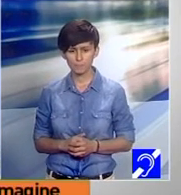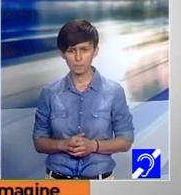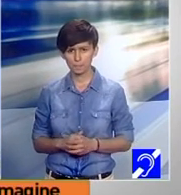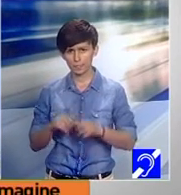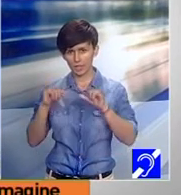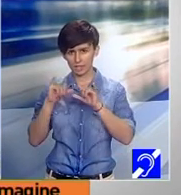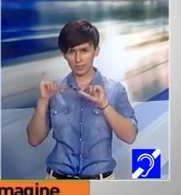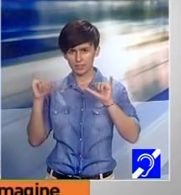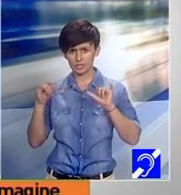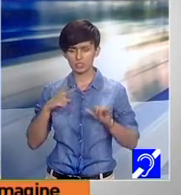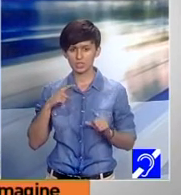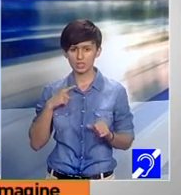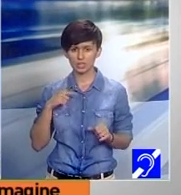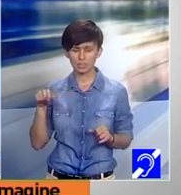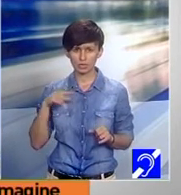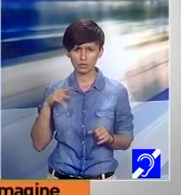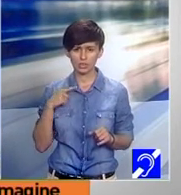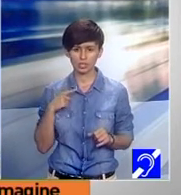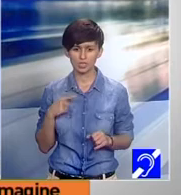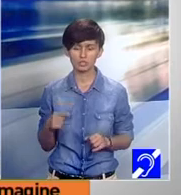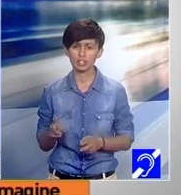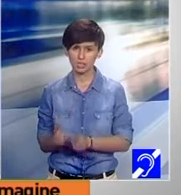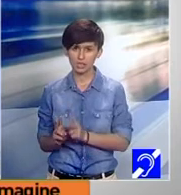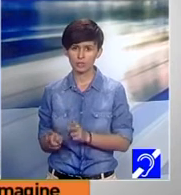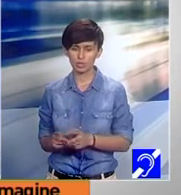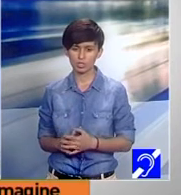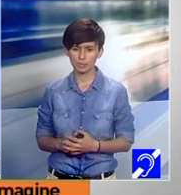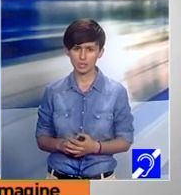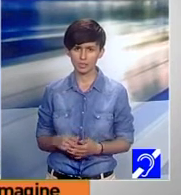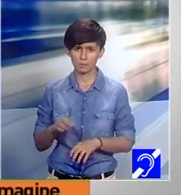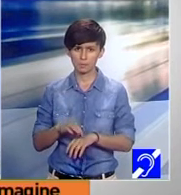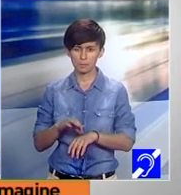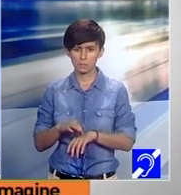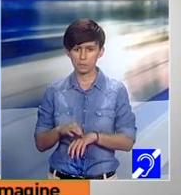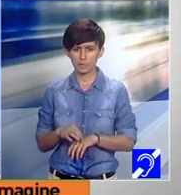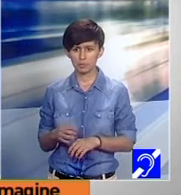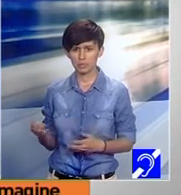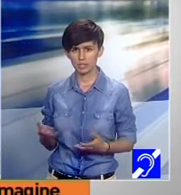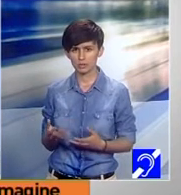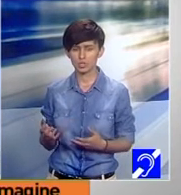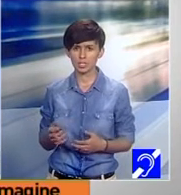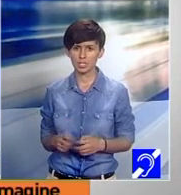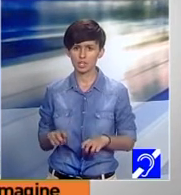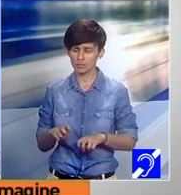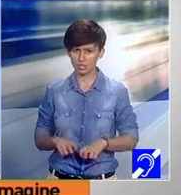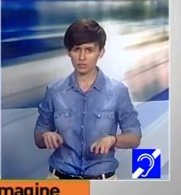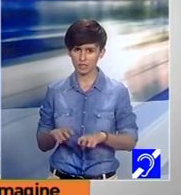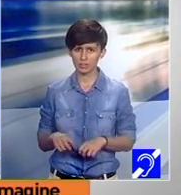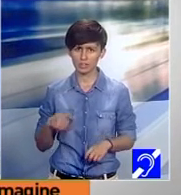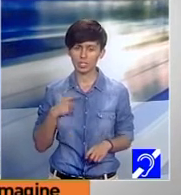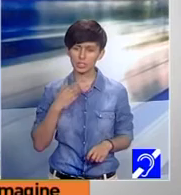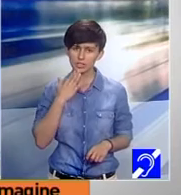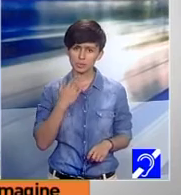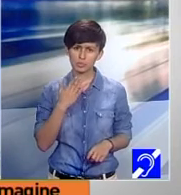Dezvoltarea lui este normală din punct de vedere al vârstei. Doctorul neurolog care îl consultă este mulțumită, medicul